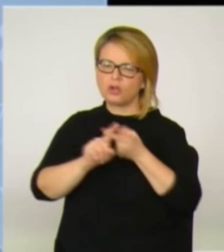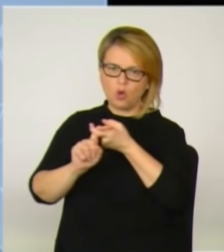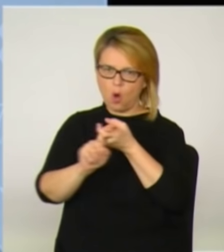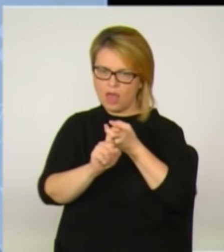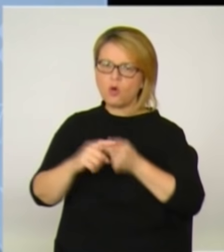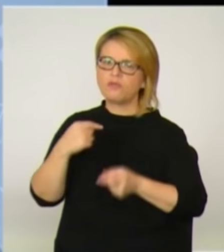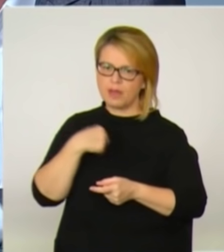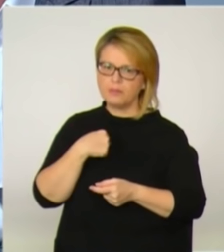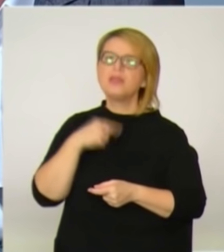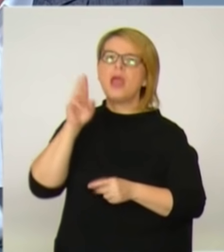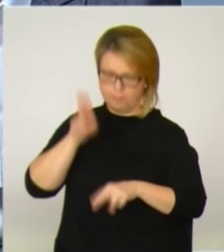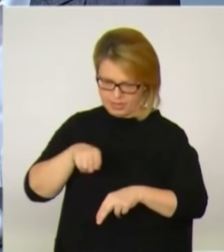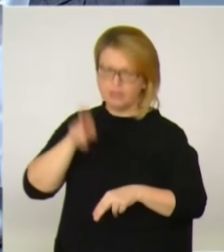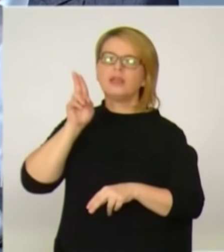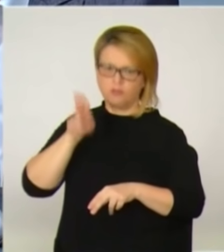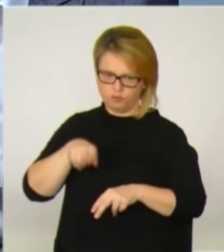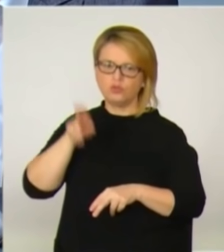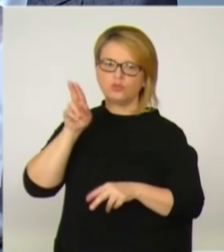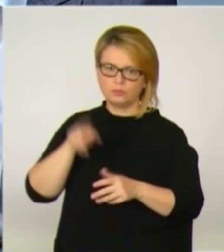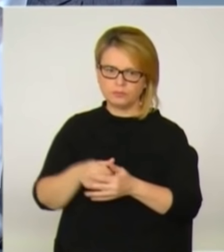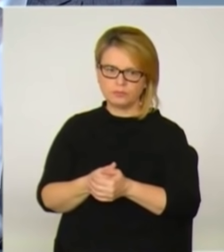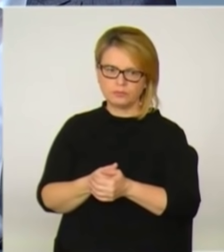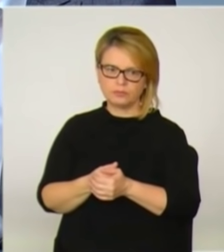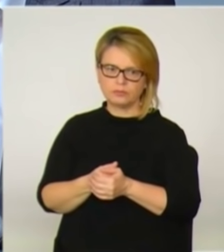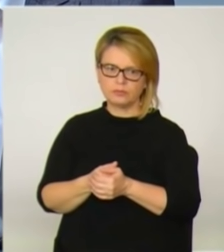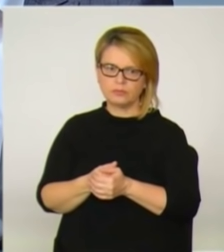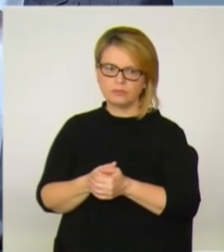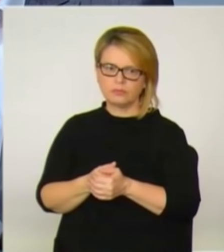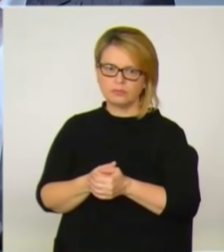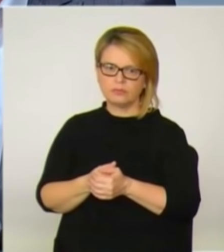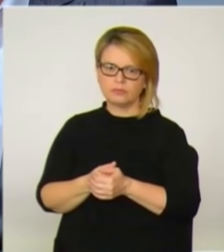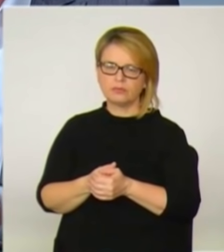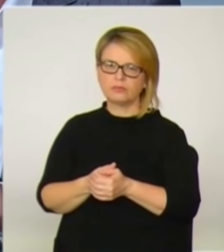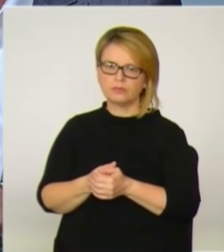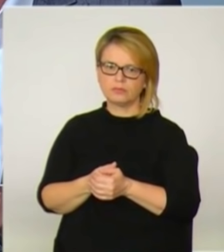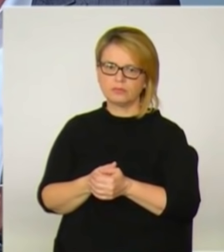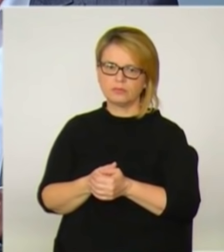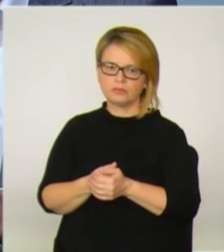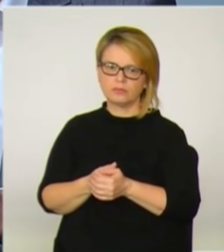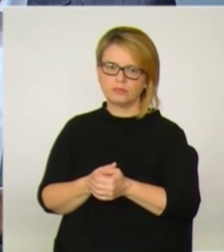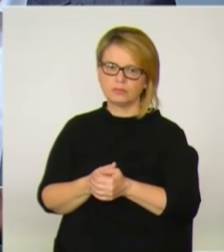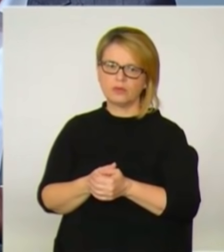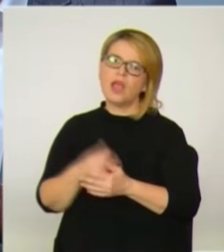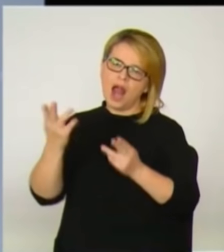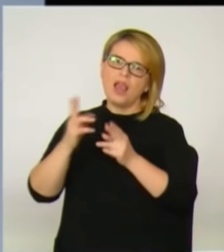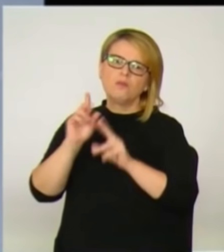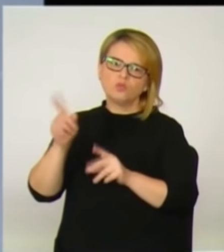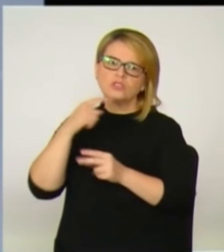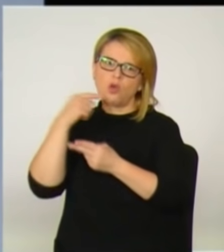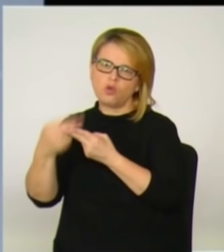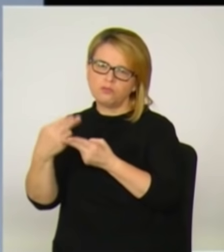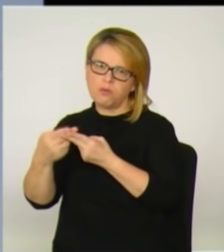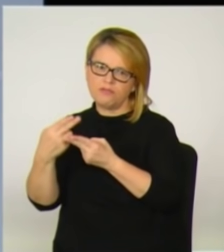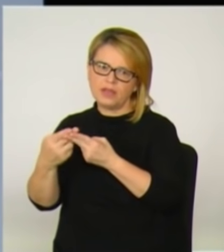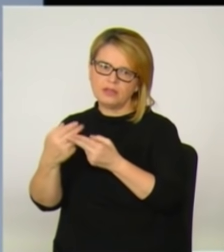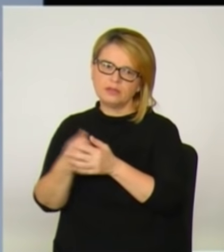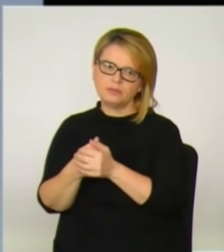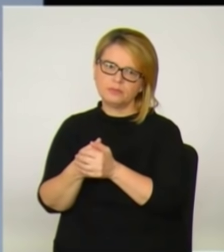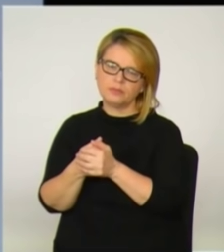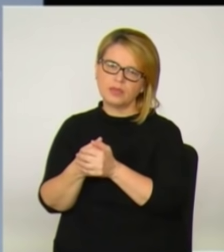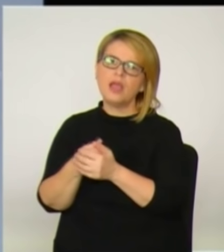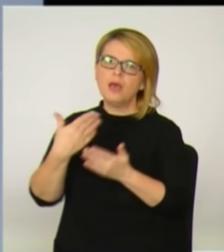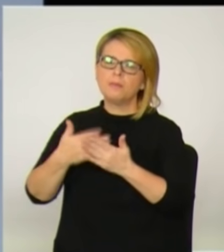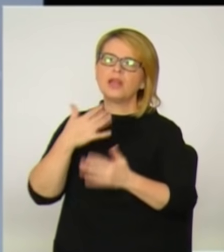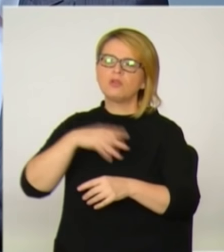dokonca aj prikývujú. Ale vyžaduje si to aj reakciu? Možno by chceli... Preto chcem aj na základe